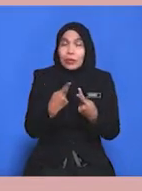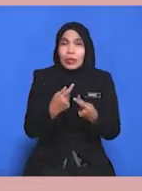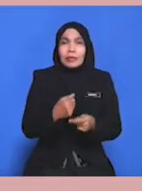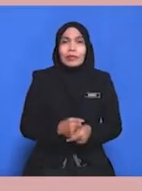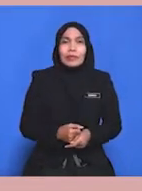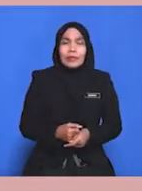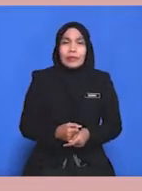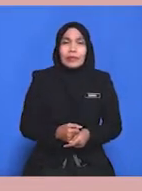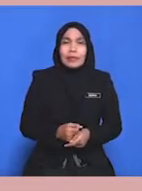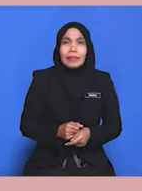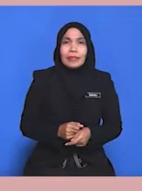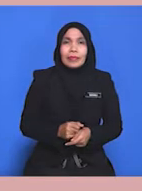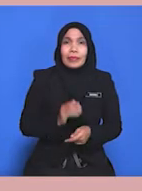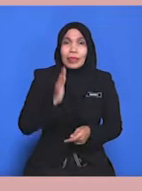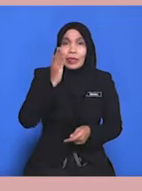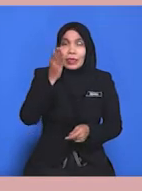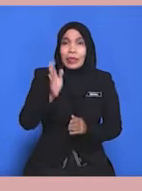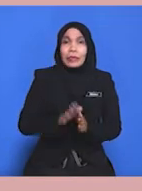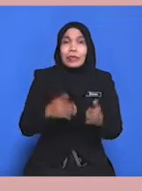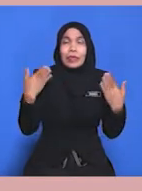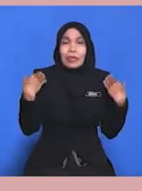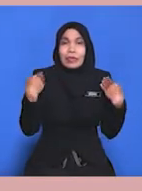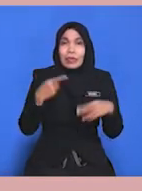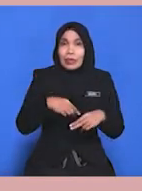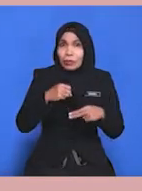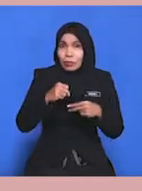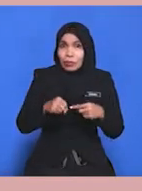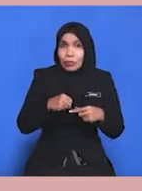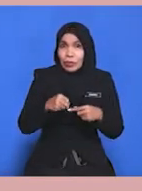pusingan awal akan berada di pusingan ini.